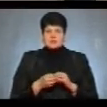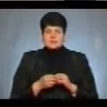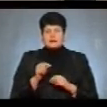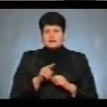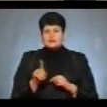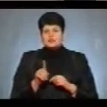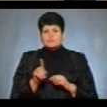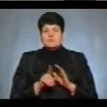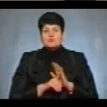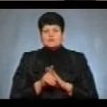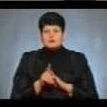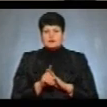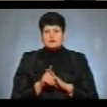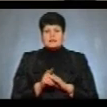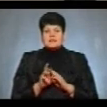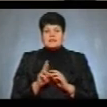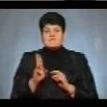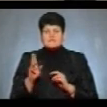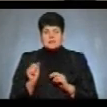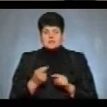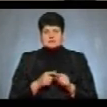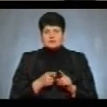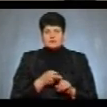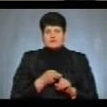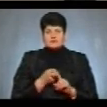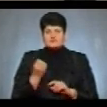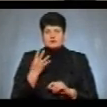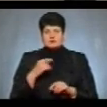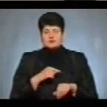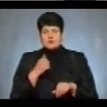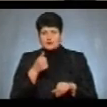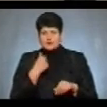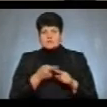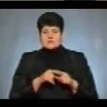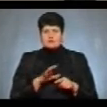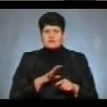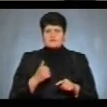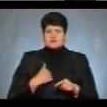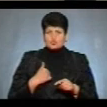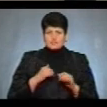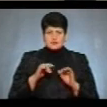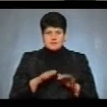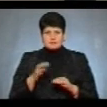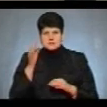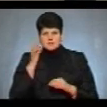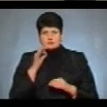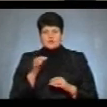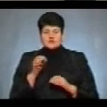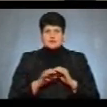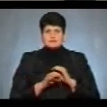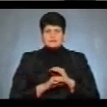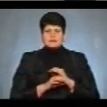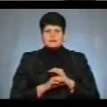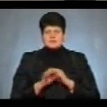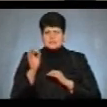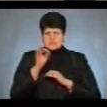ми десь починали із явки, я думаю, що це було пов'язано в 2014 році, пам'ятаємо, це були військові дії, так? Тобто ми знаємо, що Захід завжди такий більш